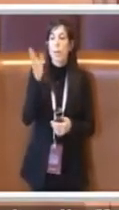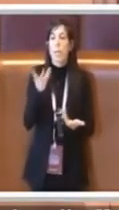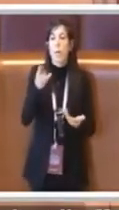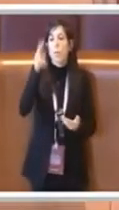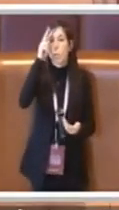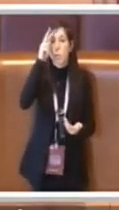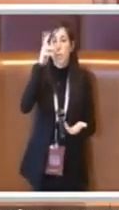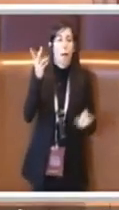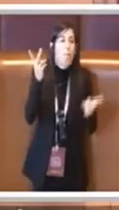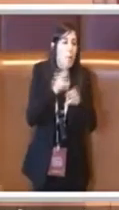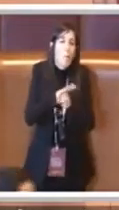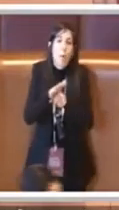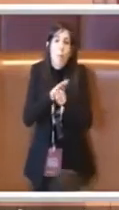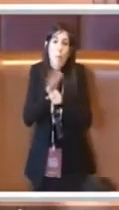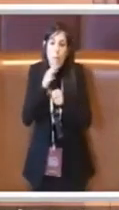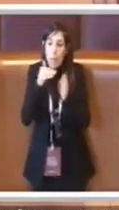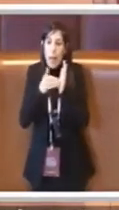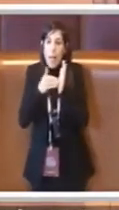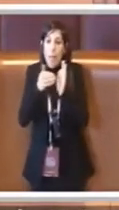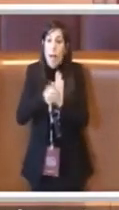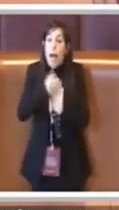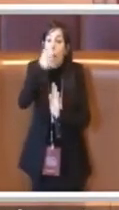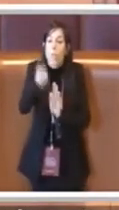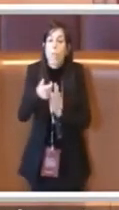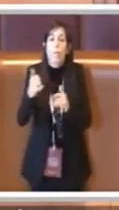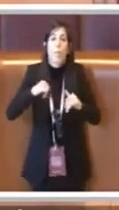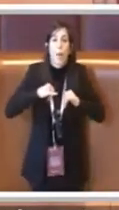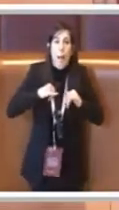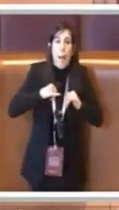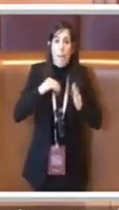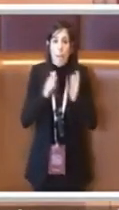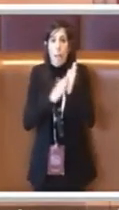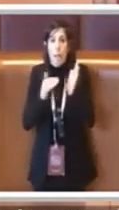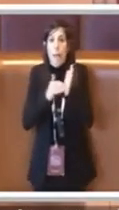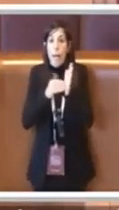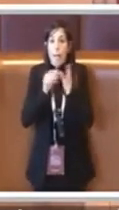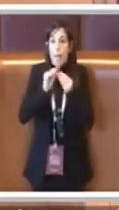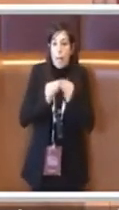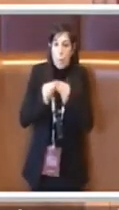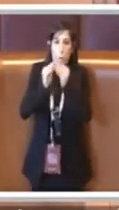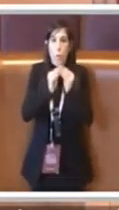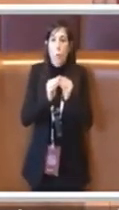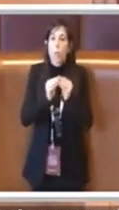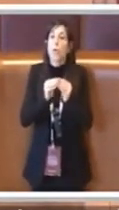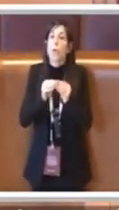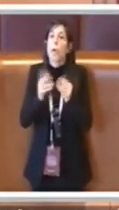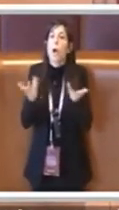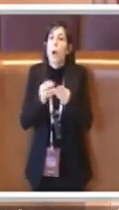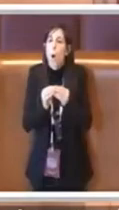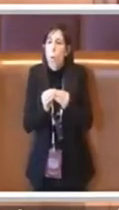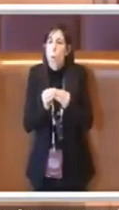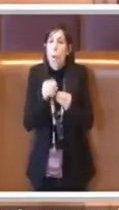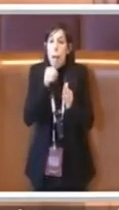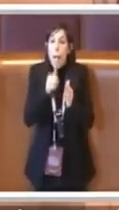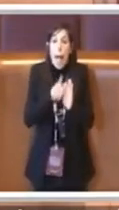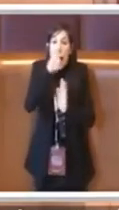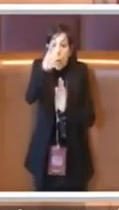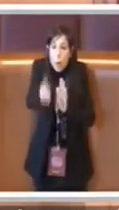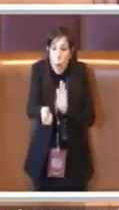deve pianificare l'anno successivo, le vacanze, le ristrutturazioni dell'appartamento, chiaramente lo fa l'anno prima, non lo